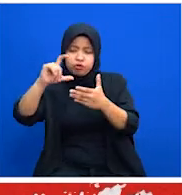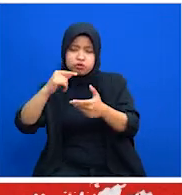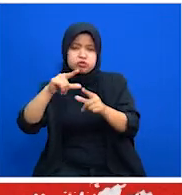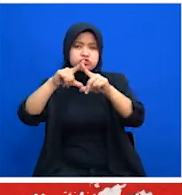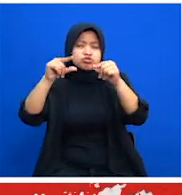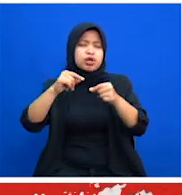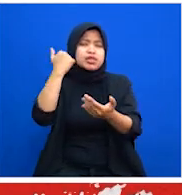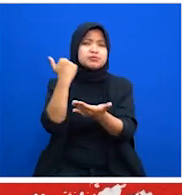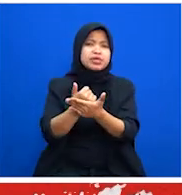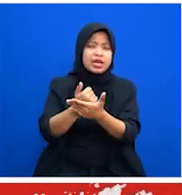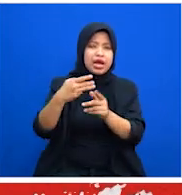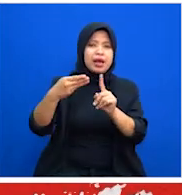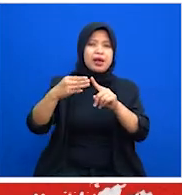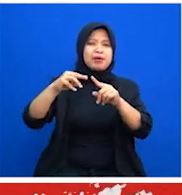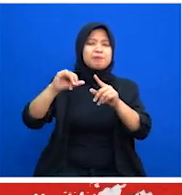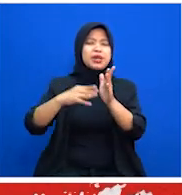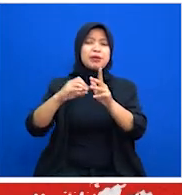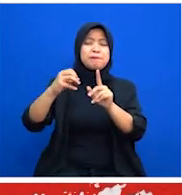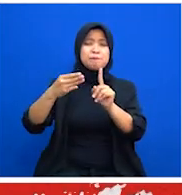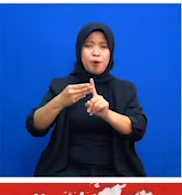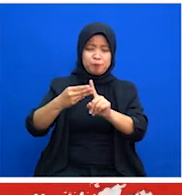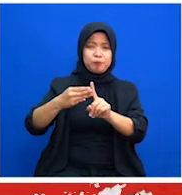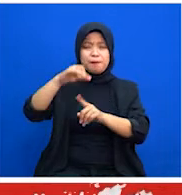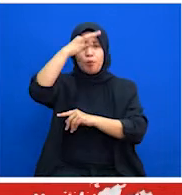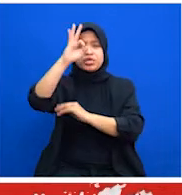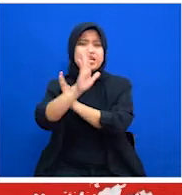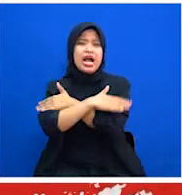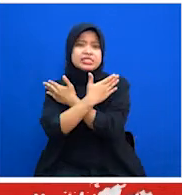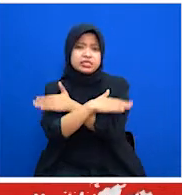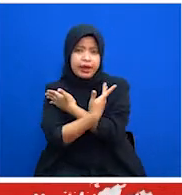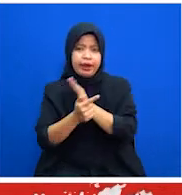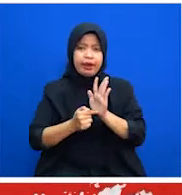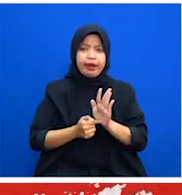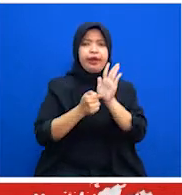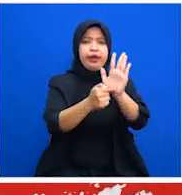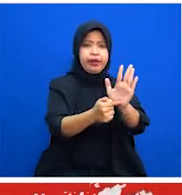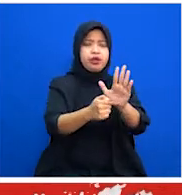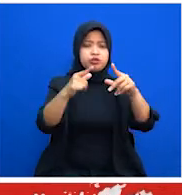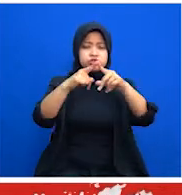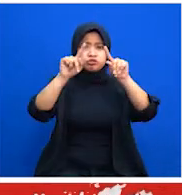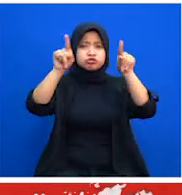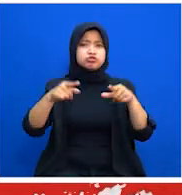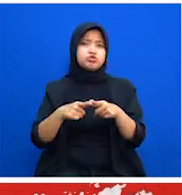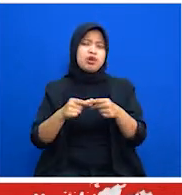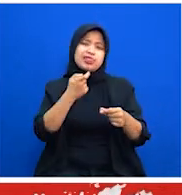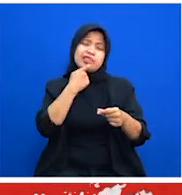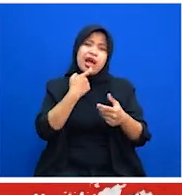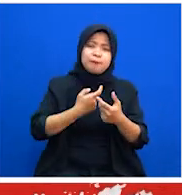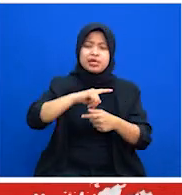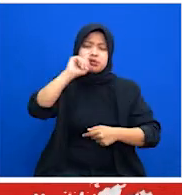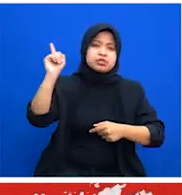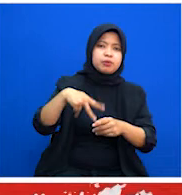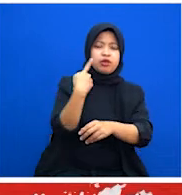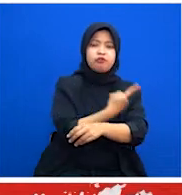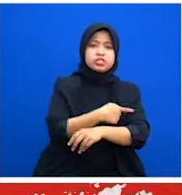yang dikeluarkan oleh satuan Brimob Batalyon C pelopor Polda Aceh surat resmi ini terkait dengan upaya percepatan